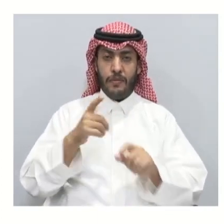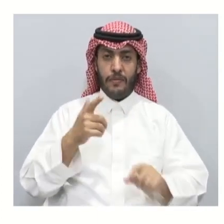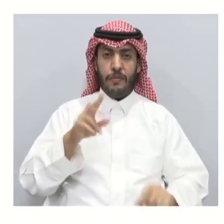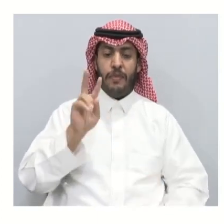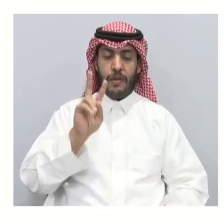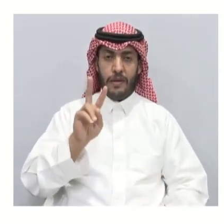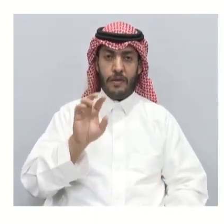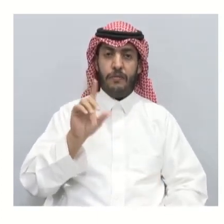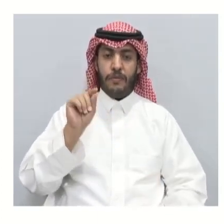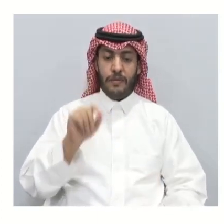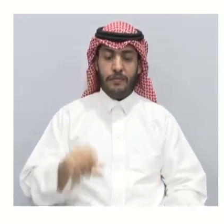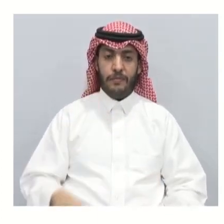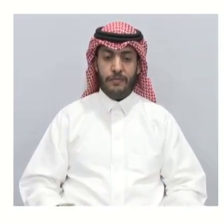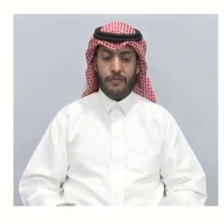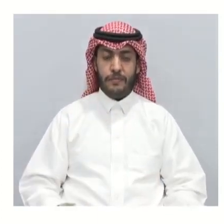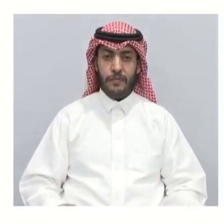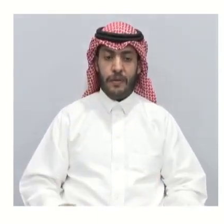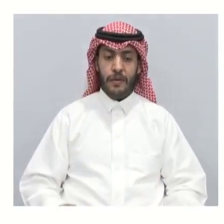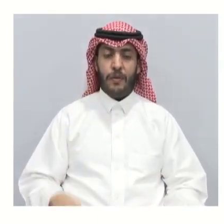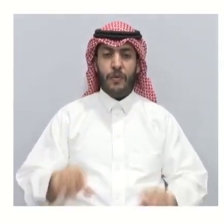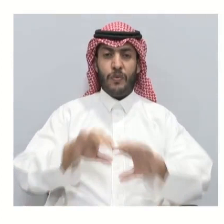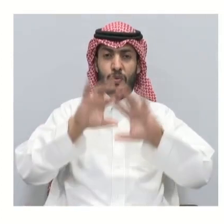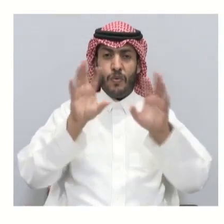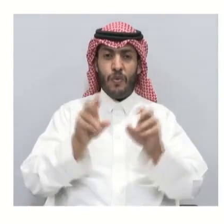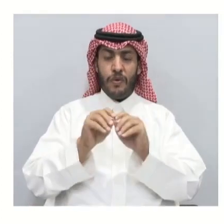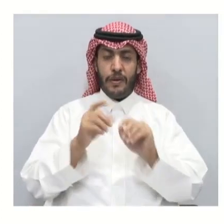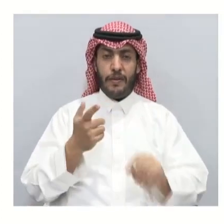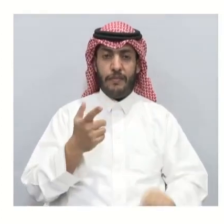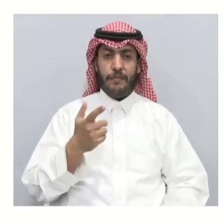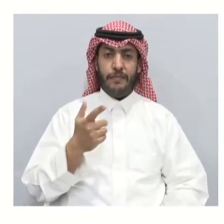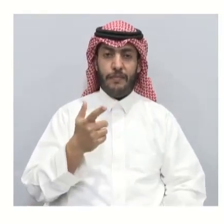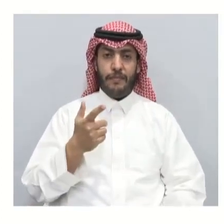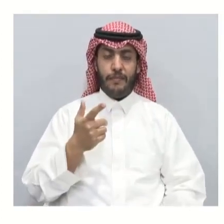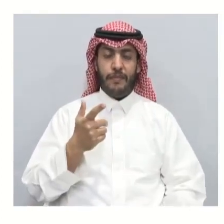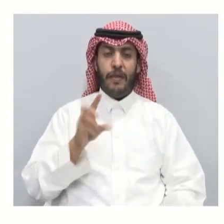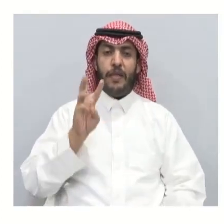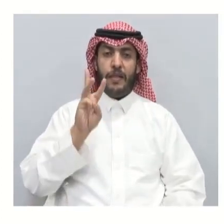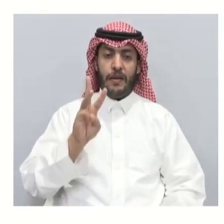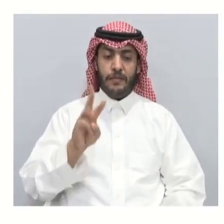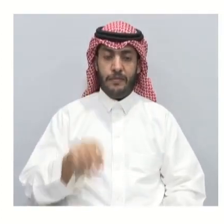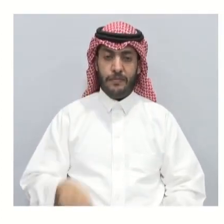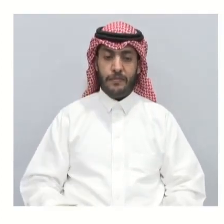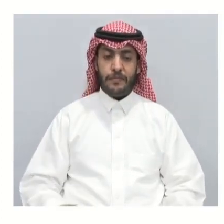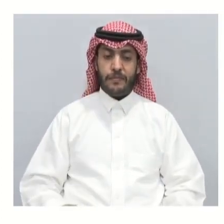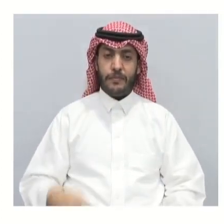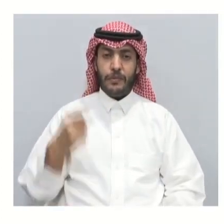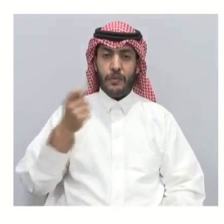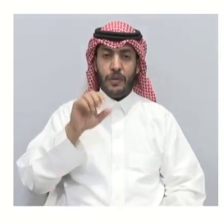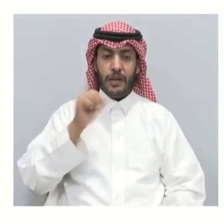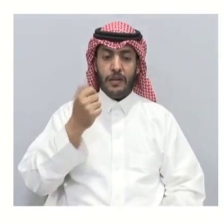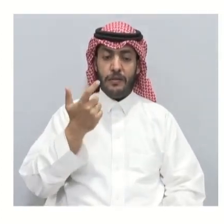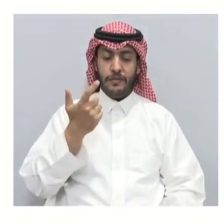اثنان اسعدكم الله واذا وعدد جميع الاشياء كم بارك الله فيكم ثلاثه اذا استطيع ان اكتب